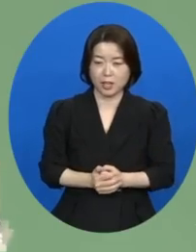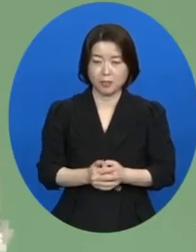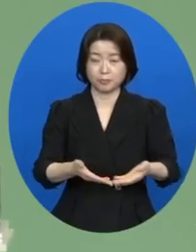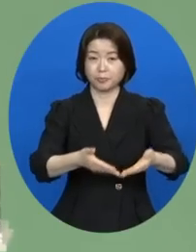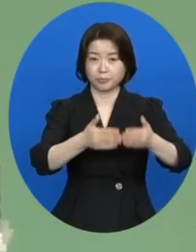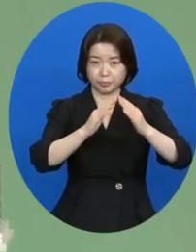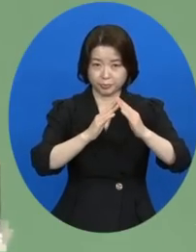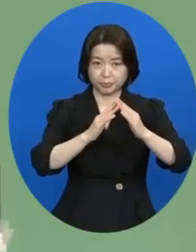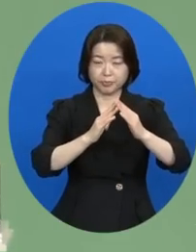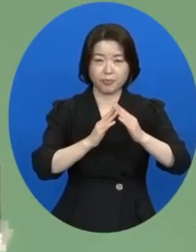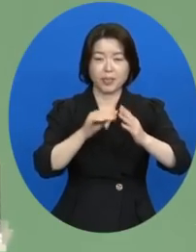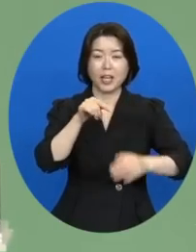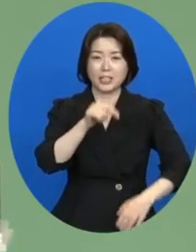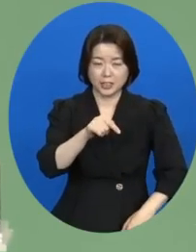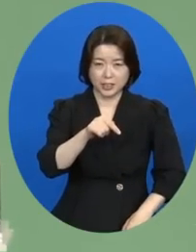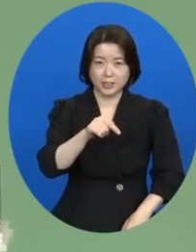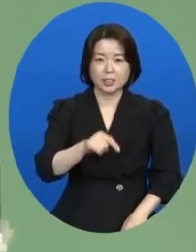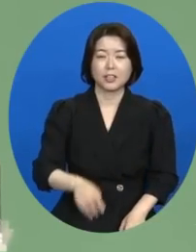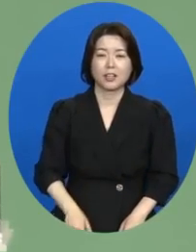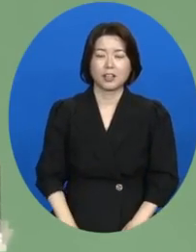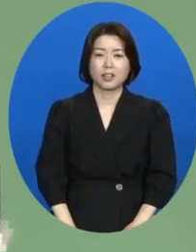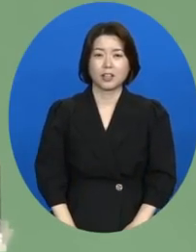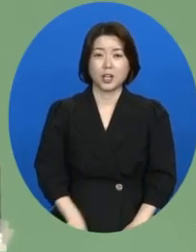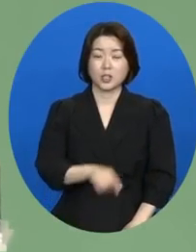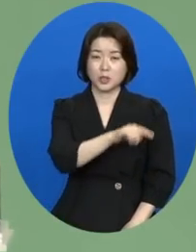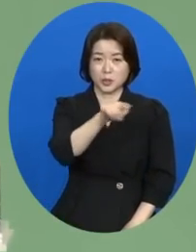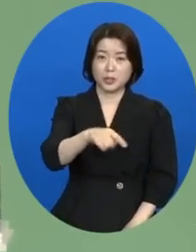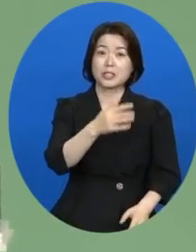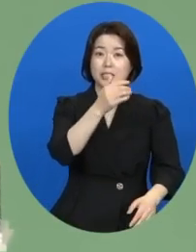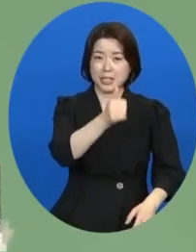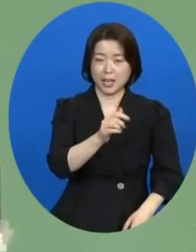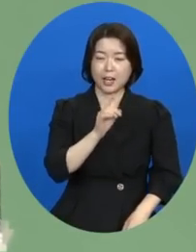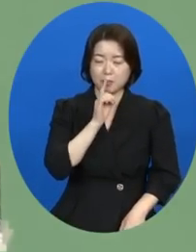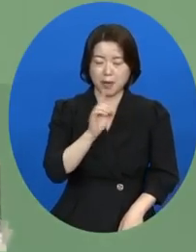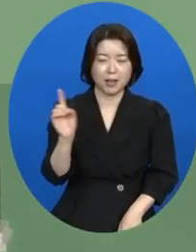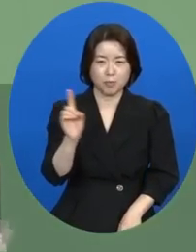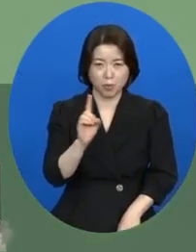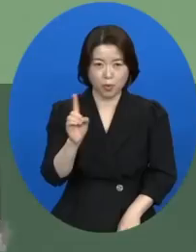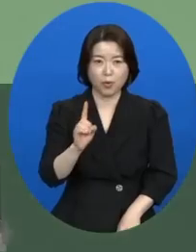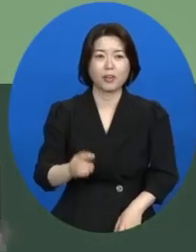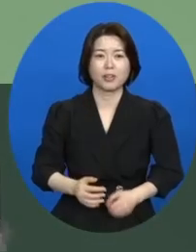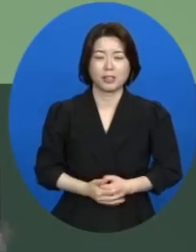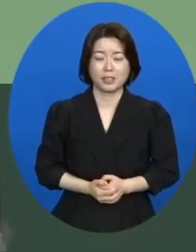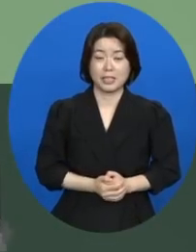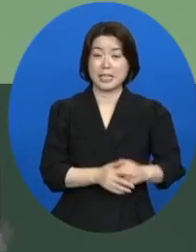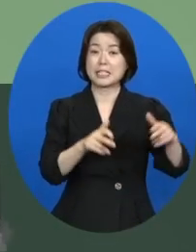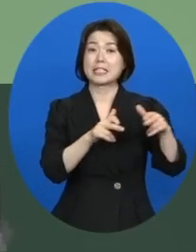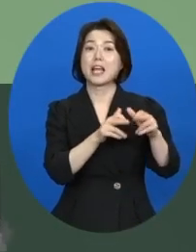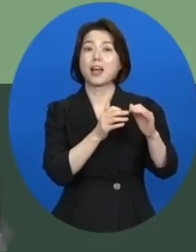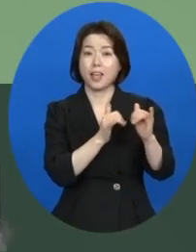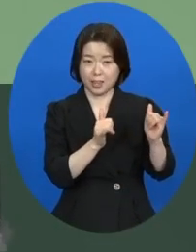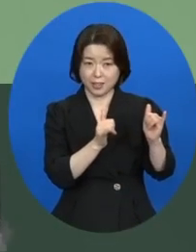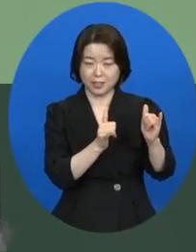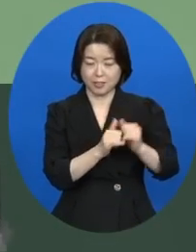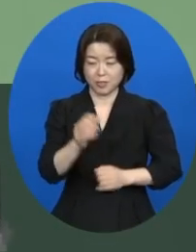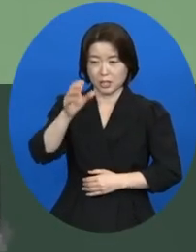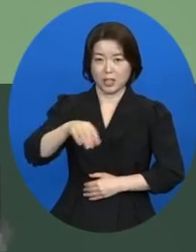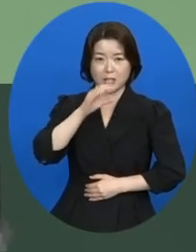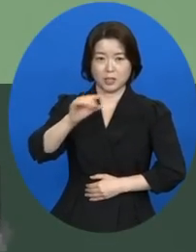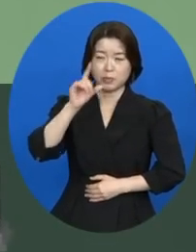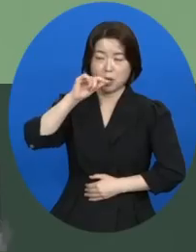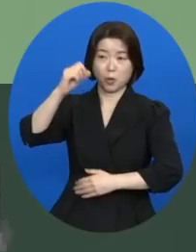설립한 장빈네가 이런 말을 했습니다. 장애인은 십자가에